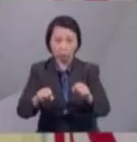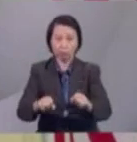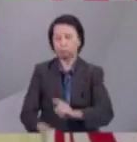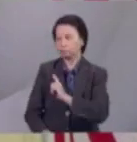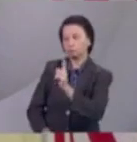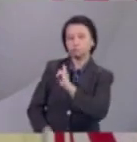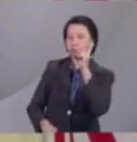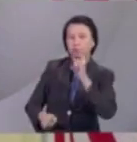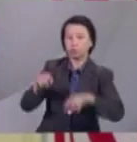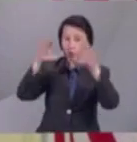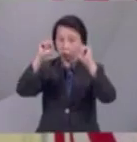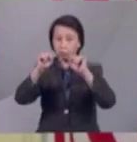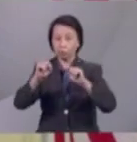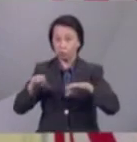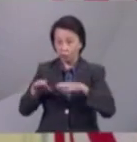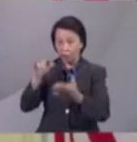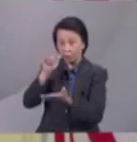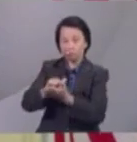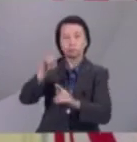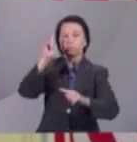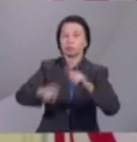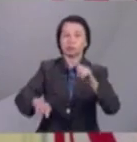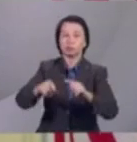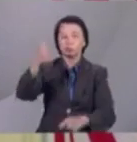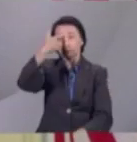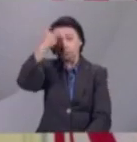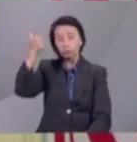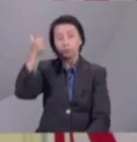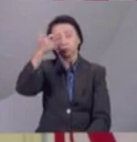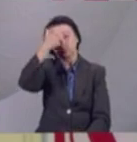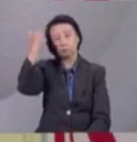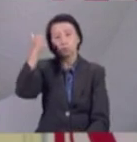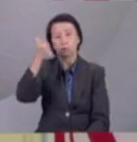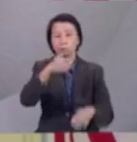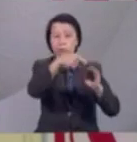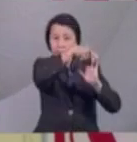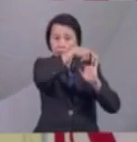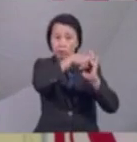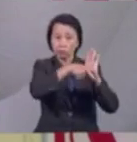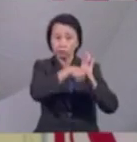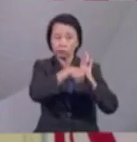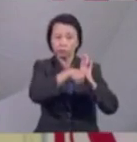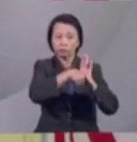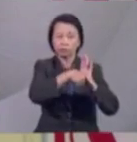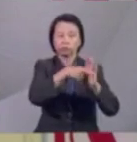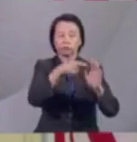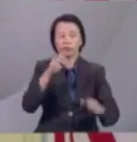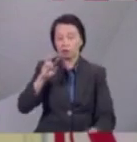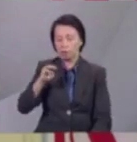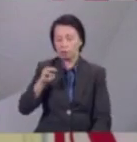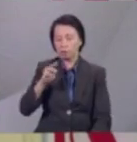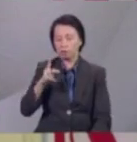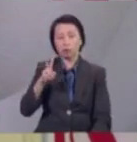benarkan. Ya, sebab yang perlu, yang dari segi peraturan yang dikeluarkan oleh MKN